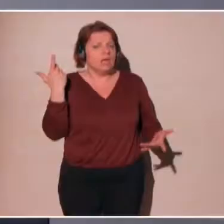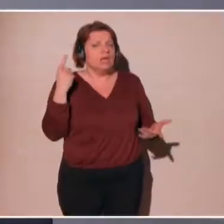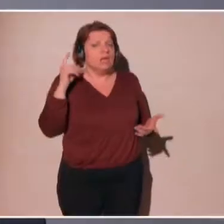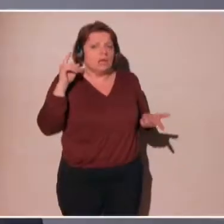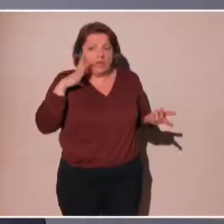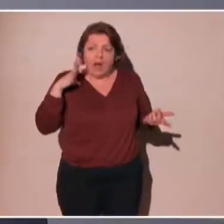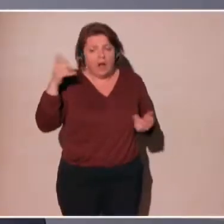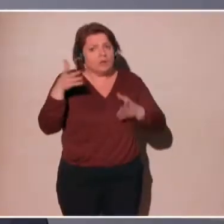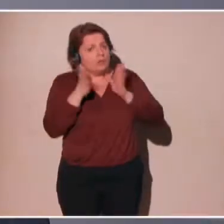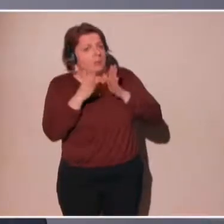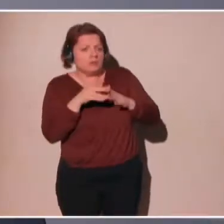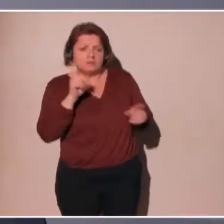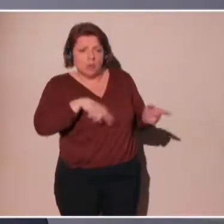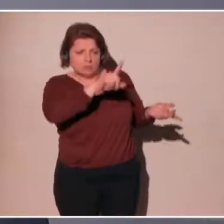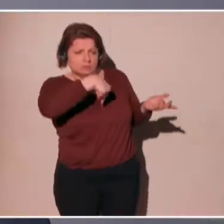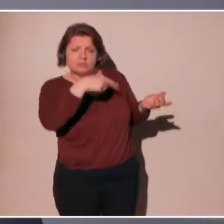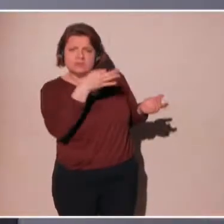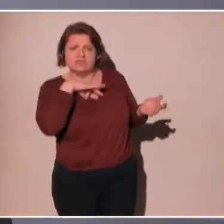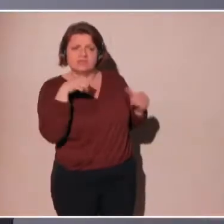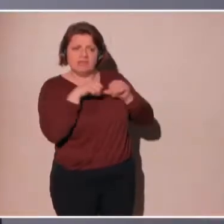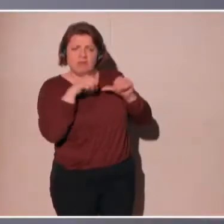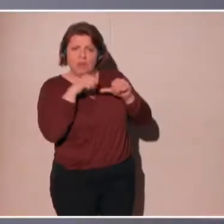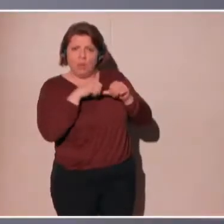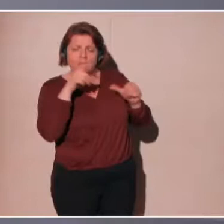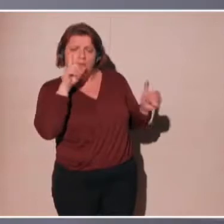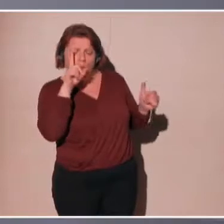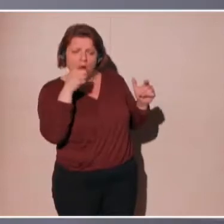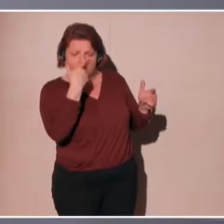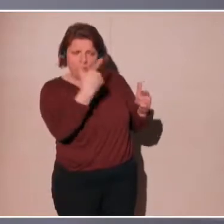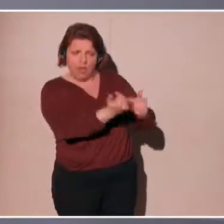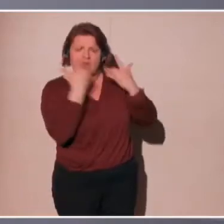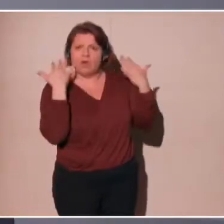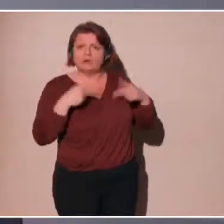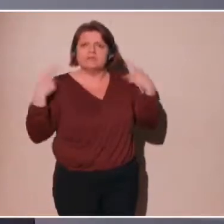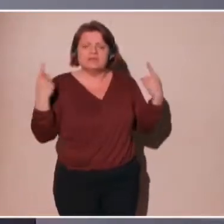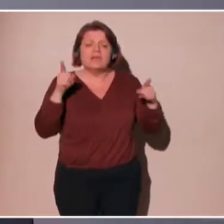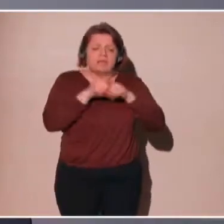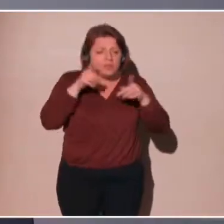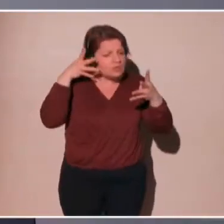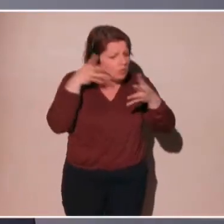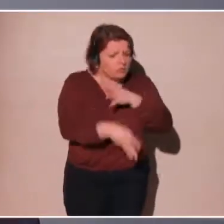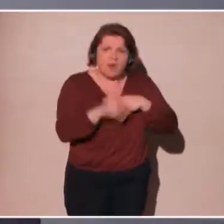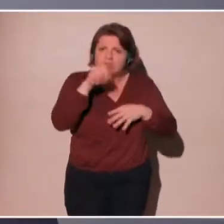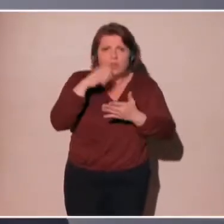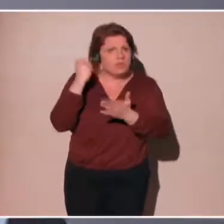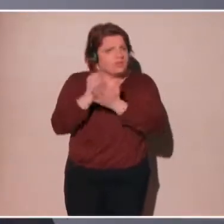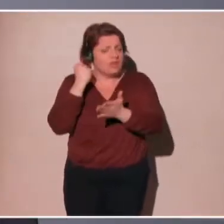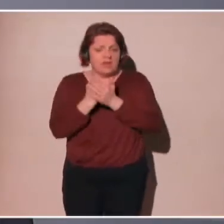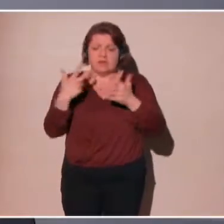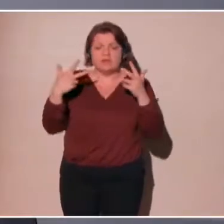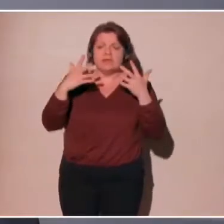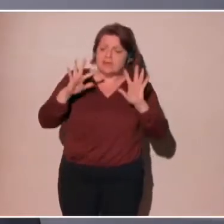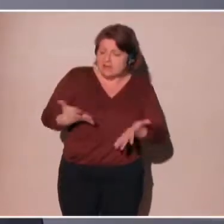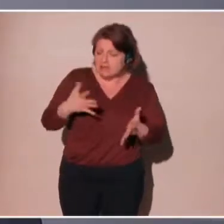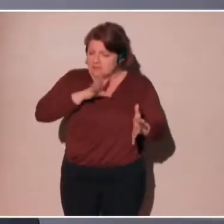fait. » D'autres disent « Soyons plus malins, créons ces obligations de transparence et soyons capables de faire des tests. Et trouvons par la